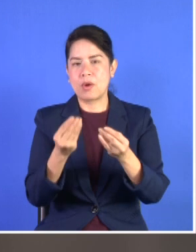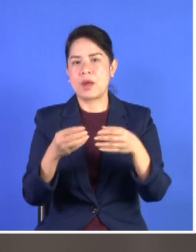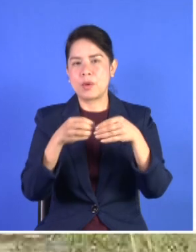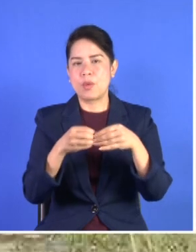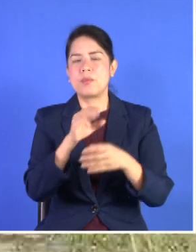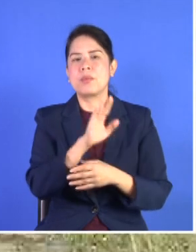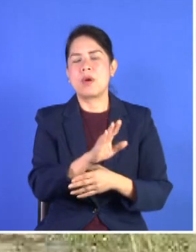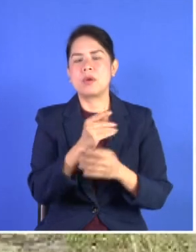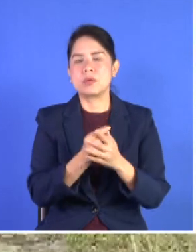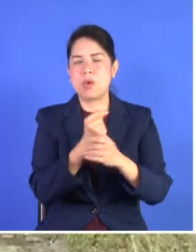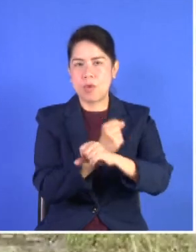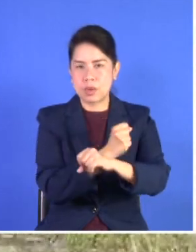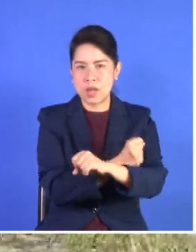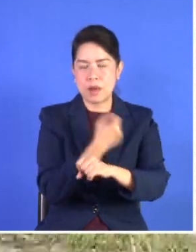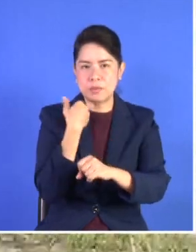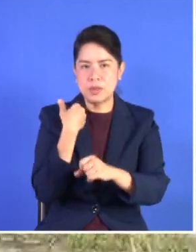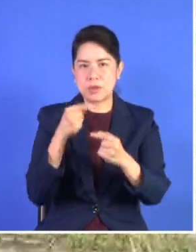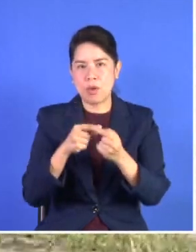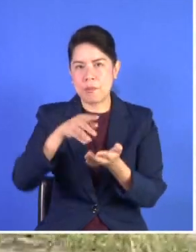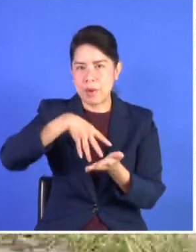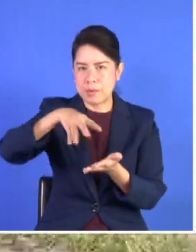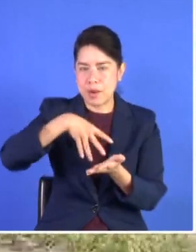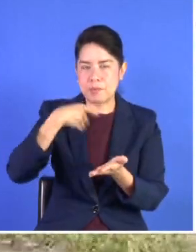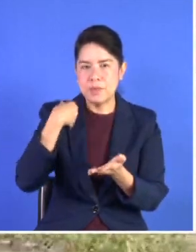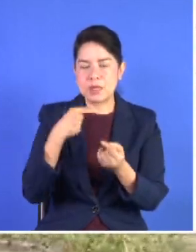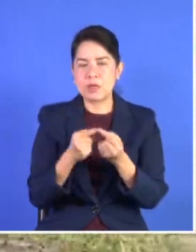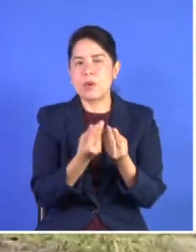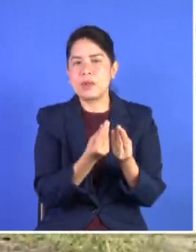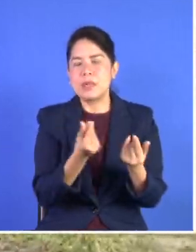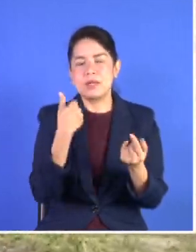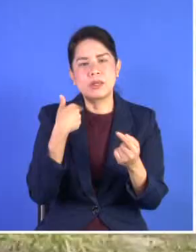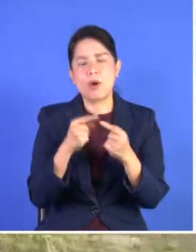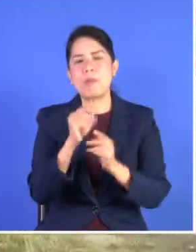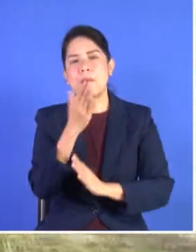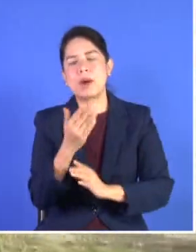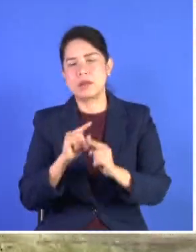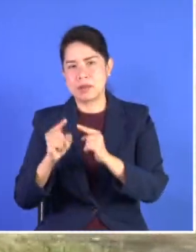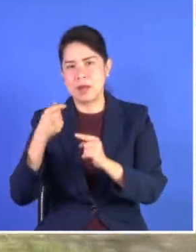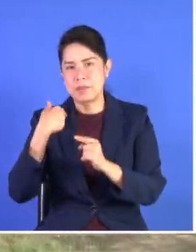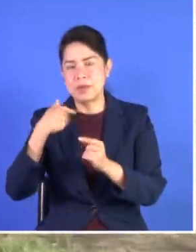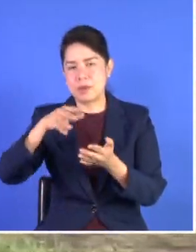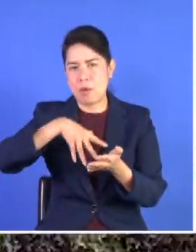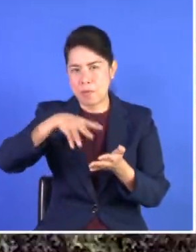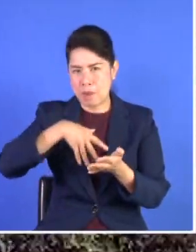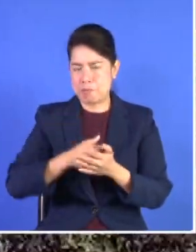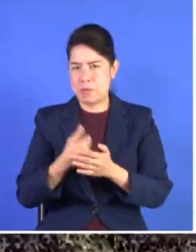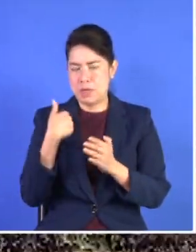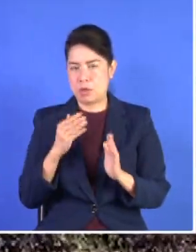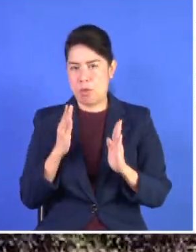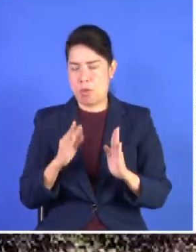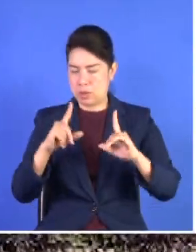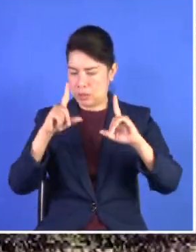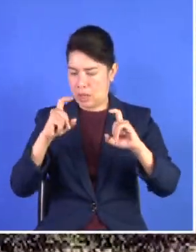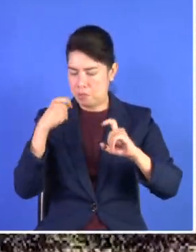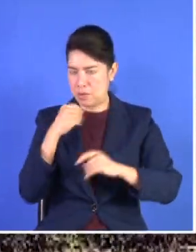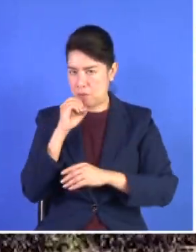ดินเศษใบไม้บนสะพานข้ามแยกเกาะกลอยถนนสาย36จนมีคนเขาถ่ายคลิปได้นะคะว่